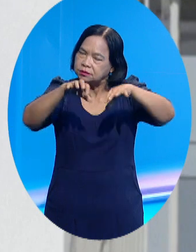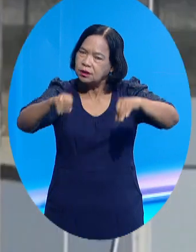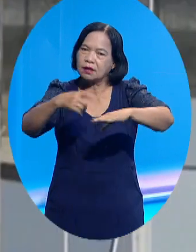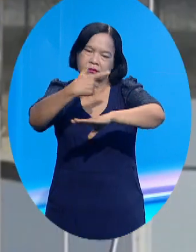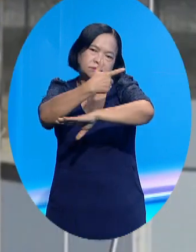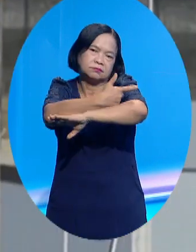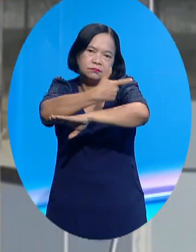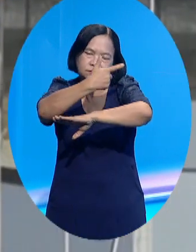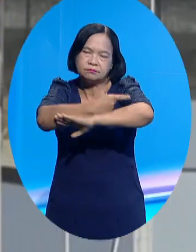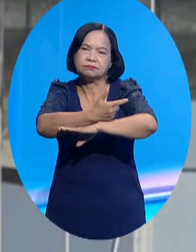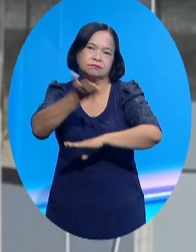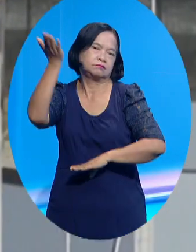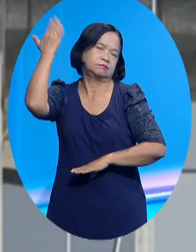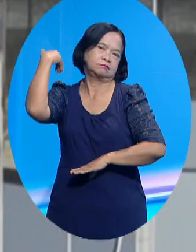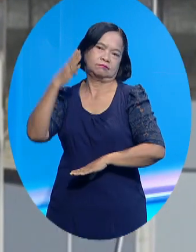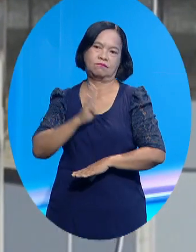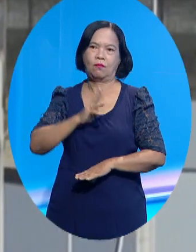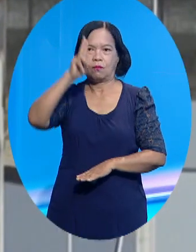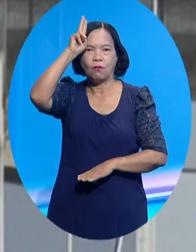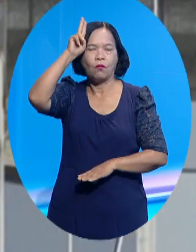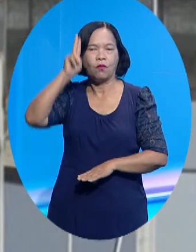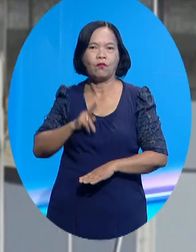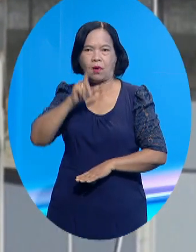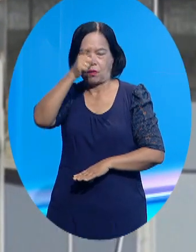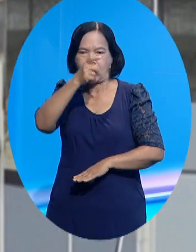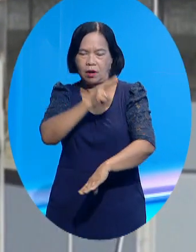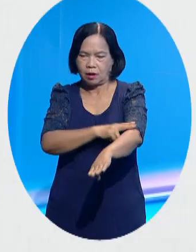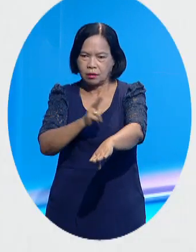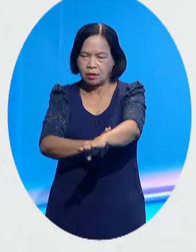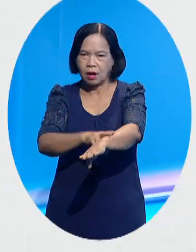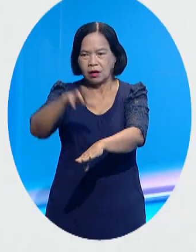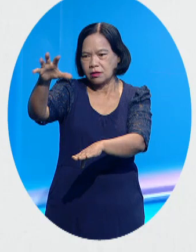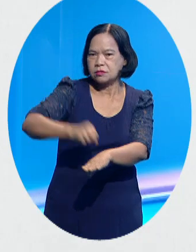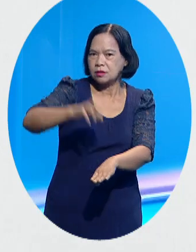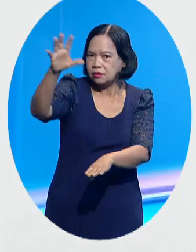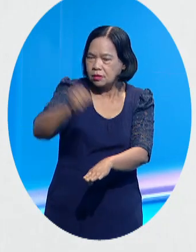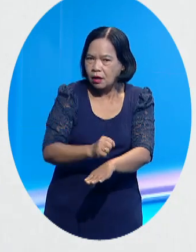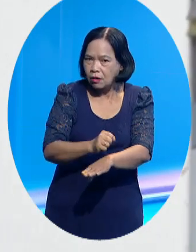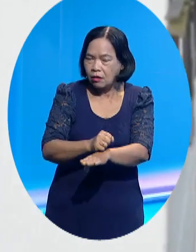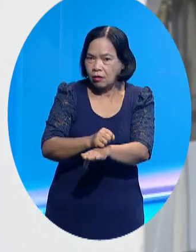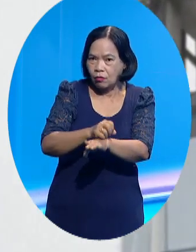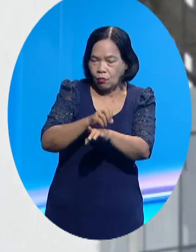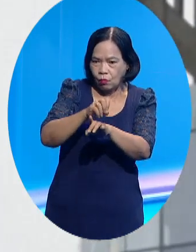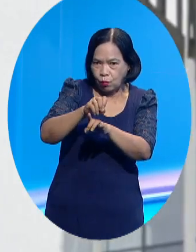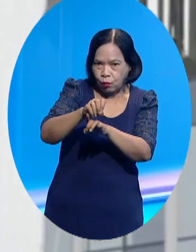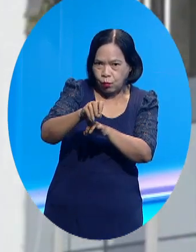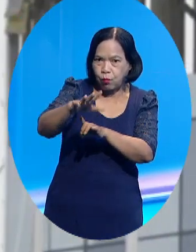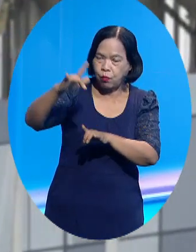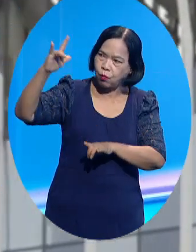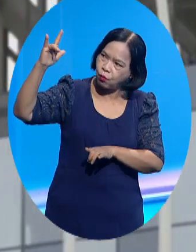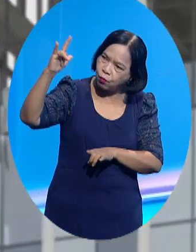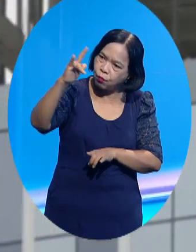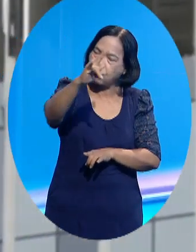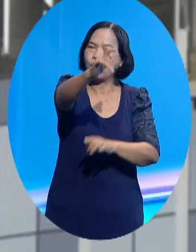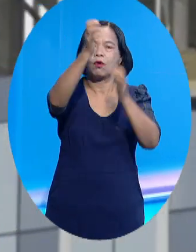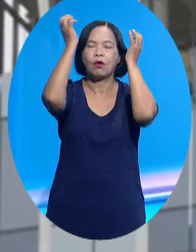thời gian tới trước đó Bộ Quốc phòng Nga cho biết các lực lượng của nước này đã sử dụng thiết bị vô tuyến điện tử để vô hiệu hóa máy bay không người